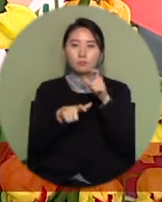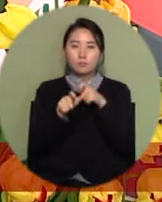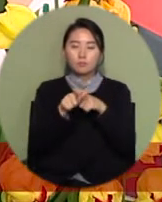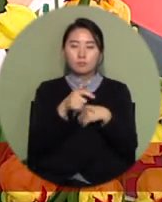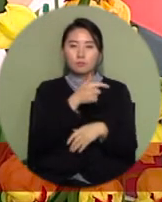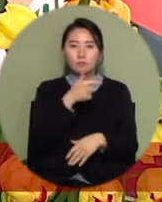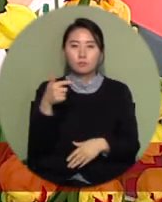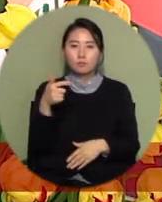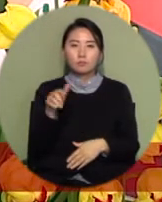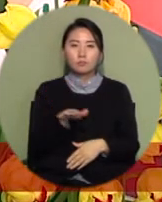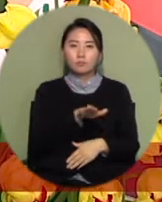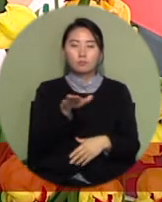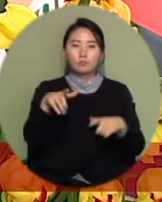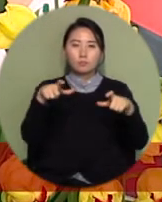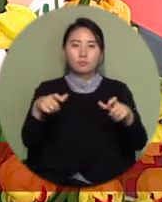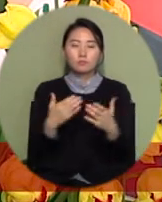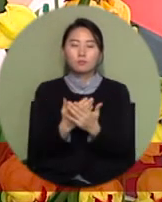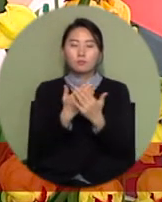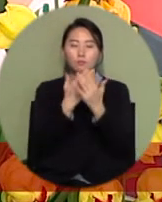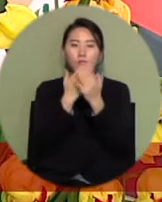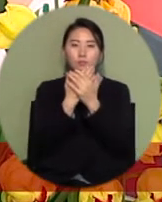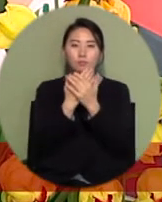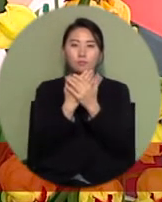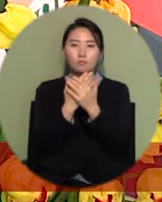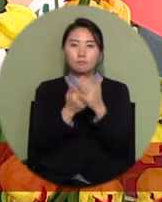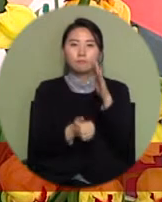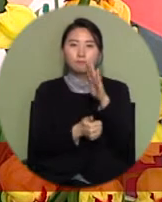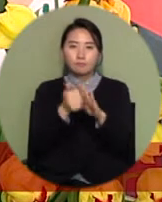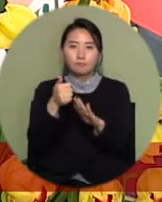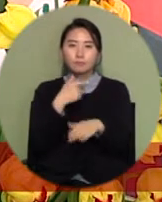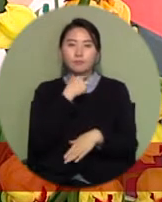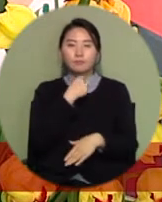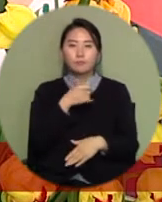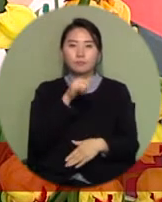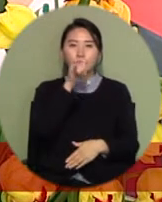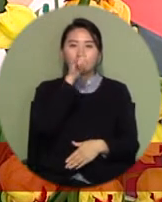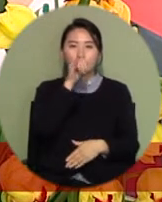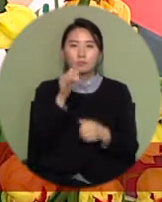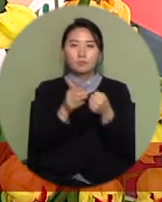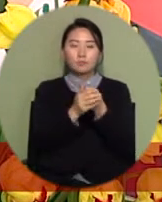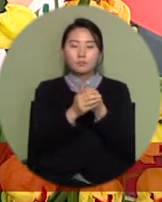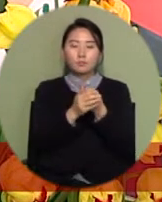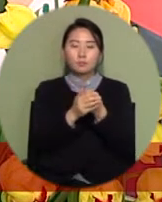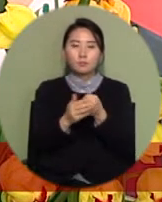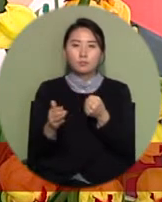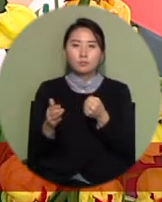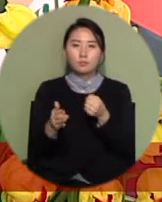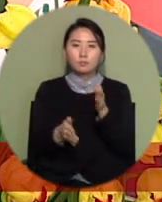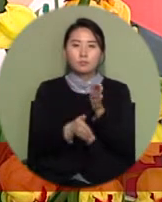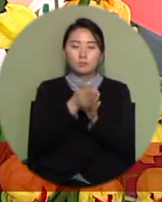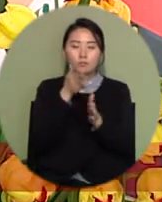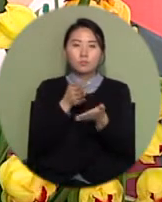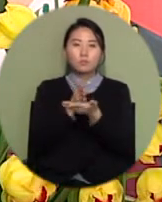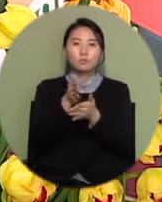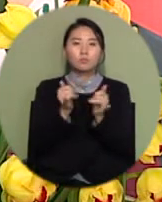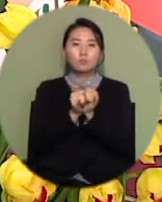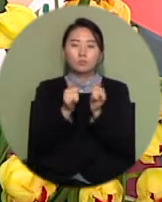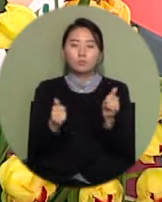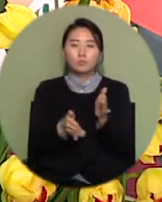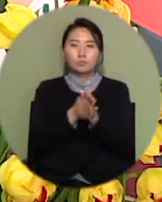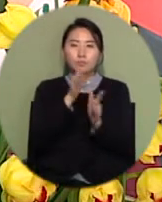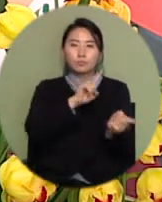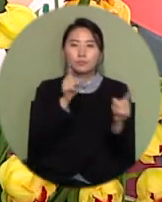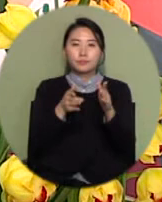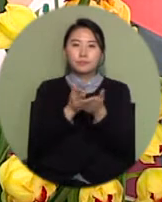아우 리 지역 발전을 그렇게 희망하고 갈구하고 있습니다 그래서 어 도시 전문가 도시재생